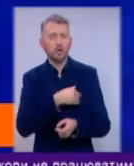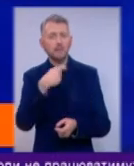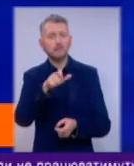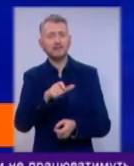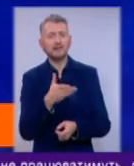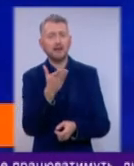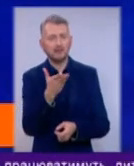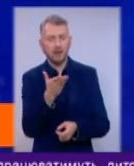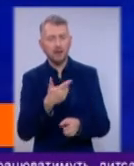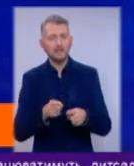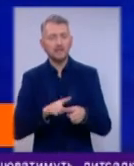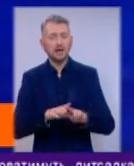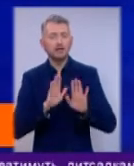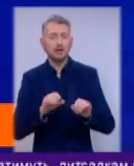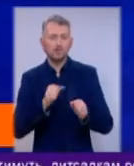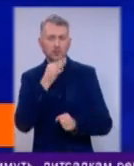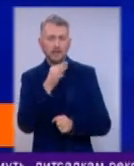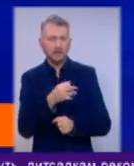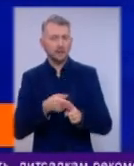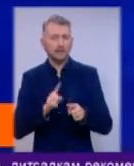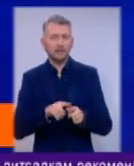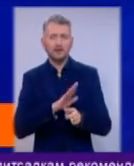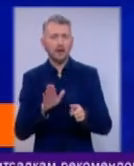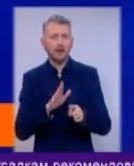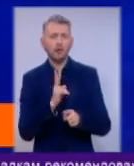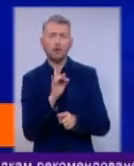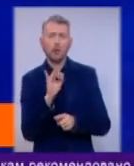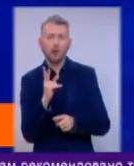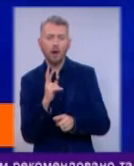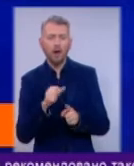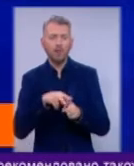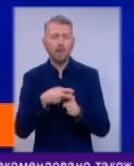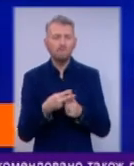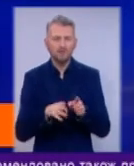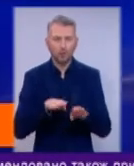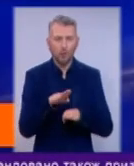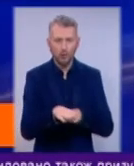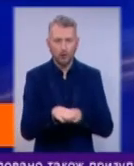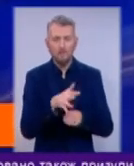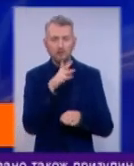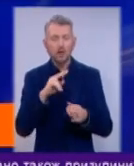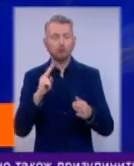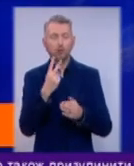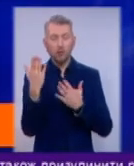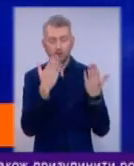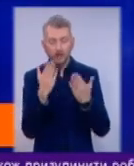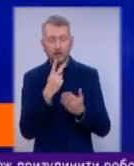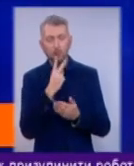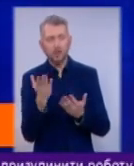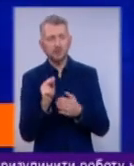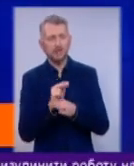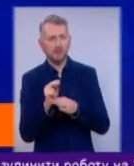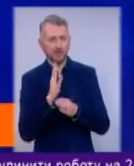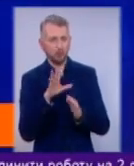президента. Це тільки, можна сказати, це навіть не крок, а напівкрок. Тому що під час другого читання ми побачимо, які будуть правки